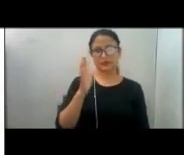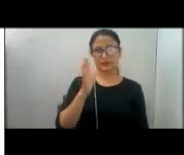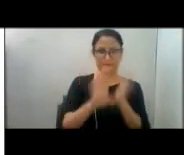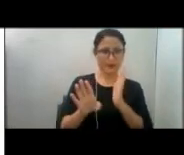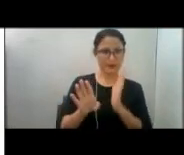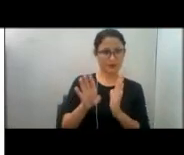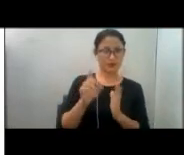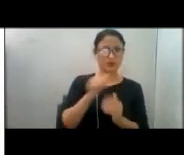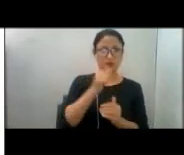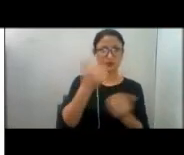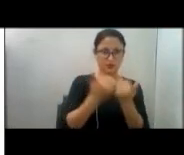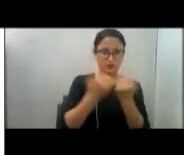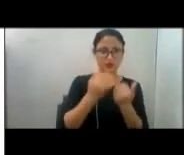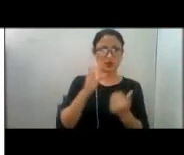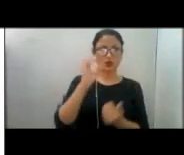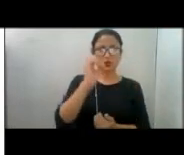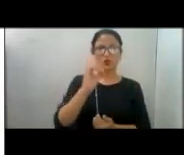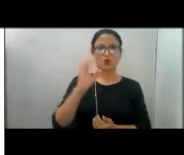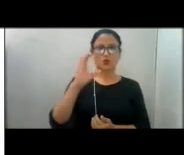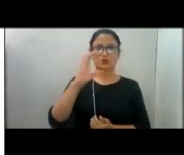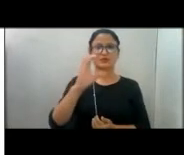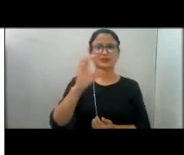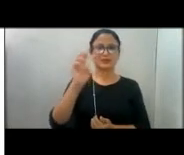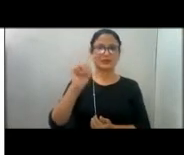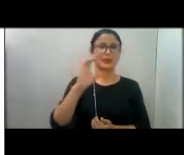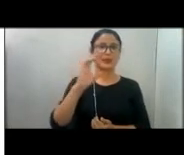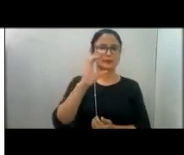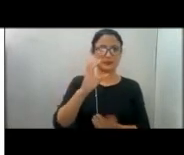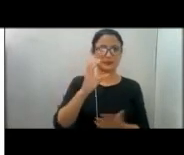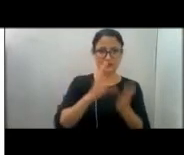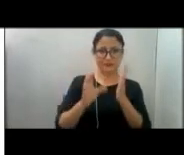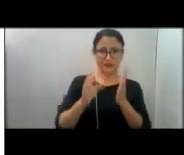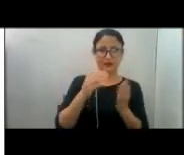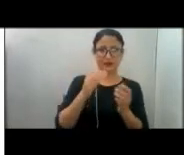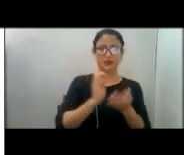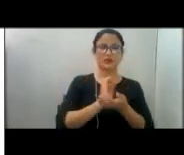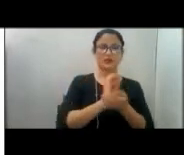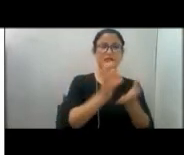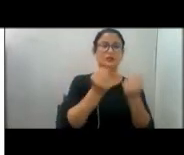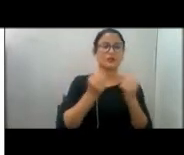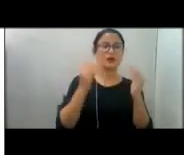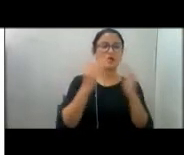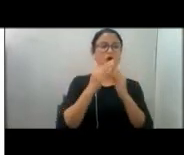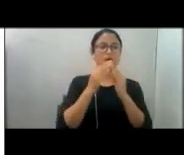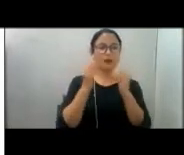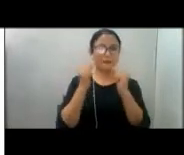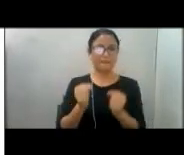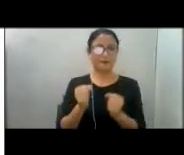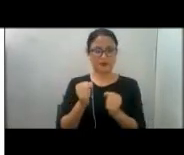भने ओसिएमसीमा आएर सर्भिस लिएर घरमा गएर बस्नुभएका सर्भाइभरहरू 19% जतिलाई पनि